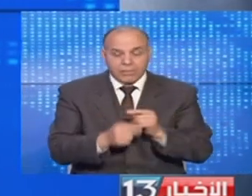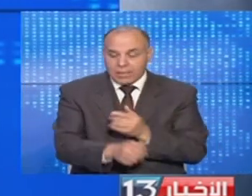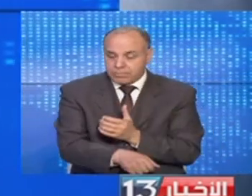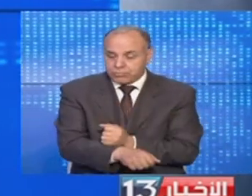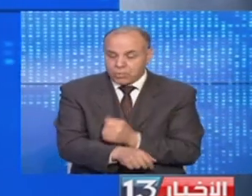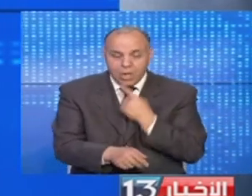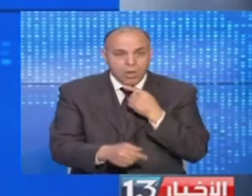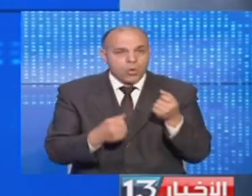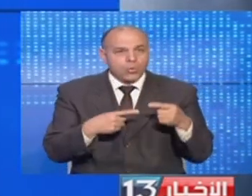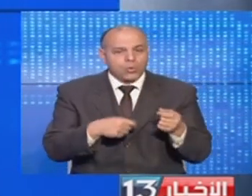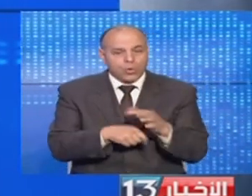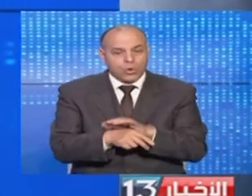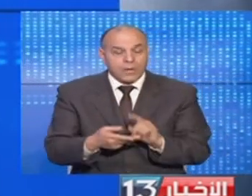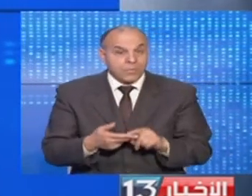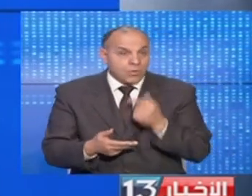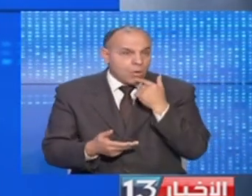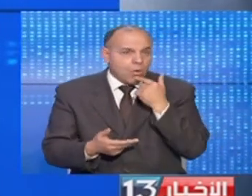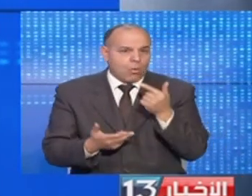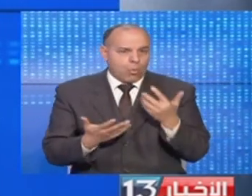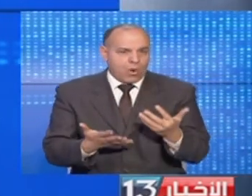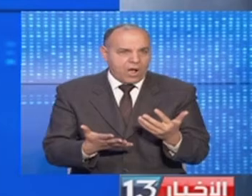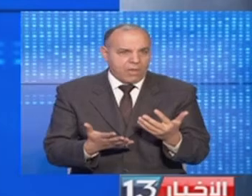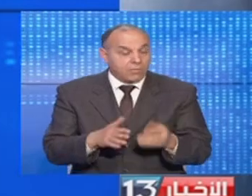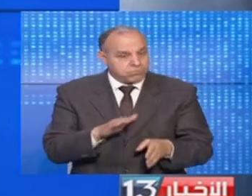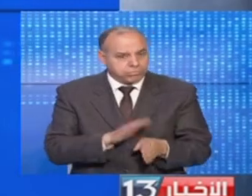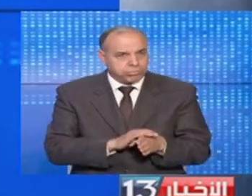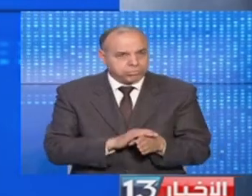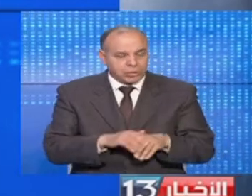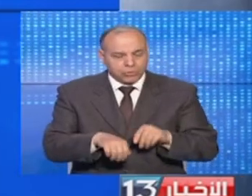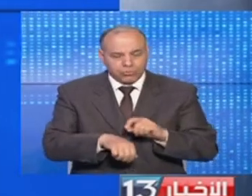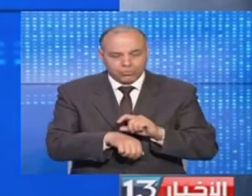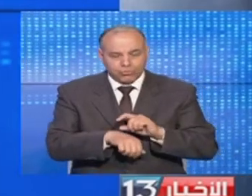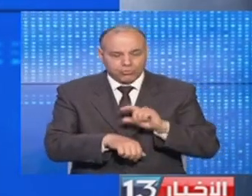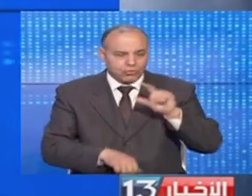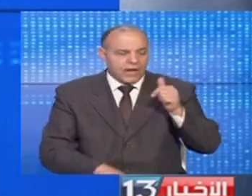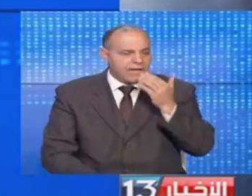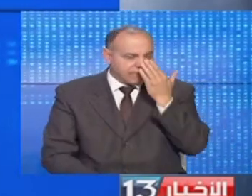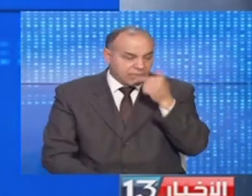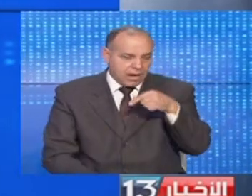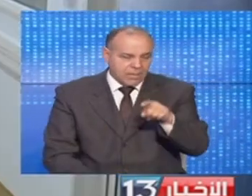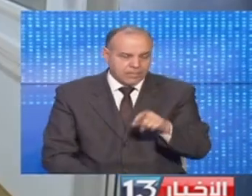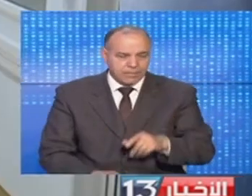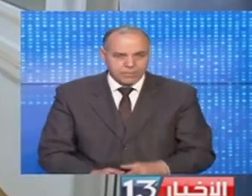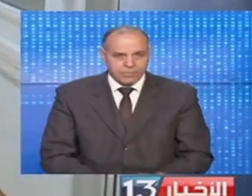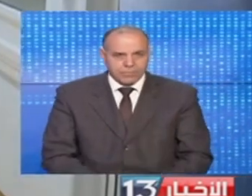ضد الكورونا والتي ستنطلق في شهر فيفري القادم